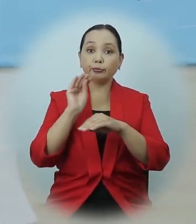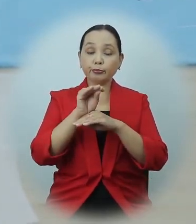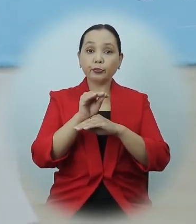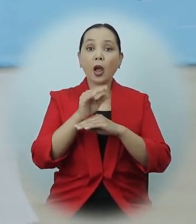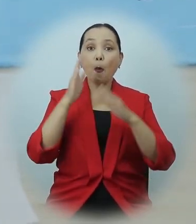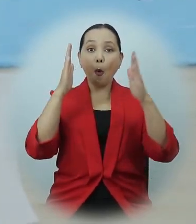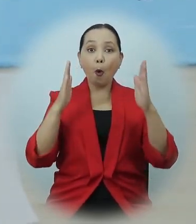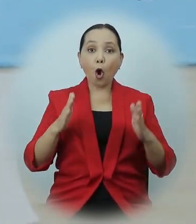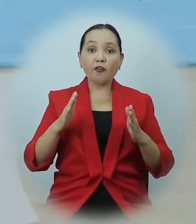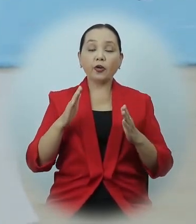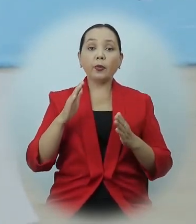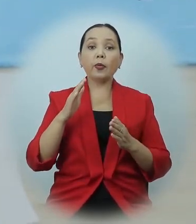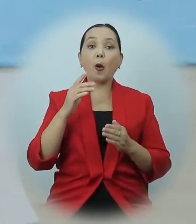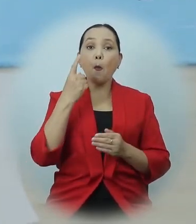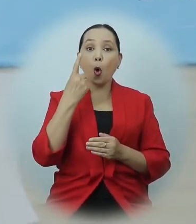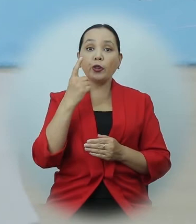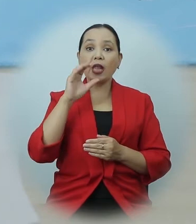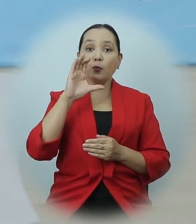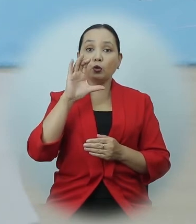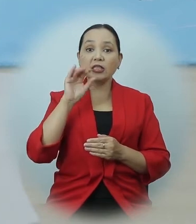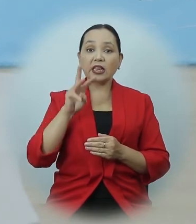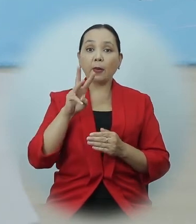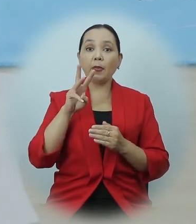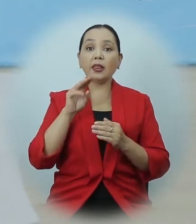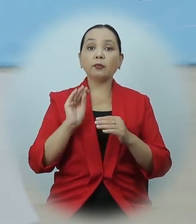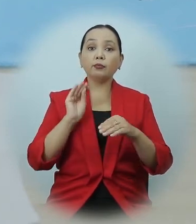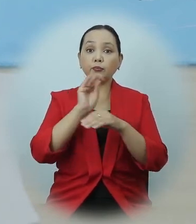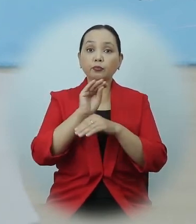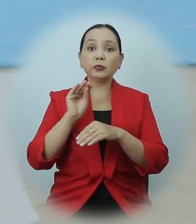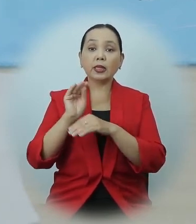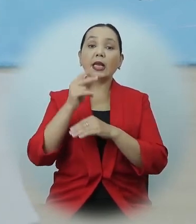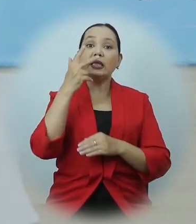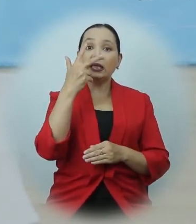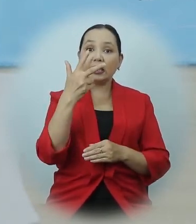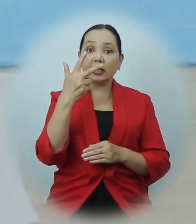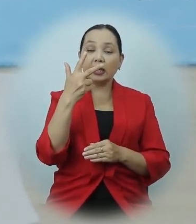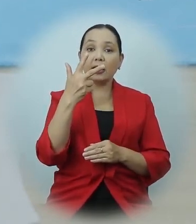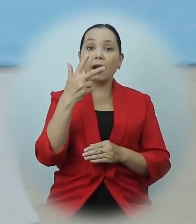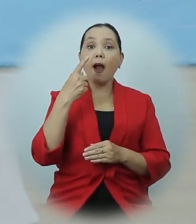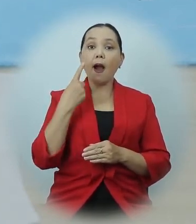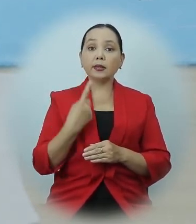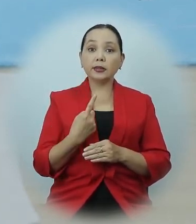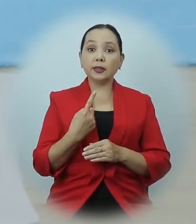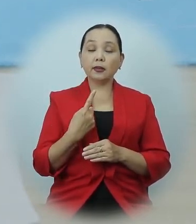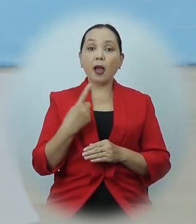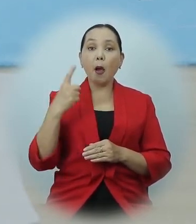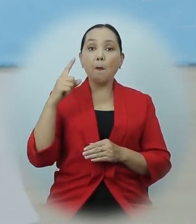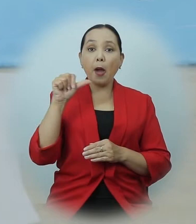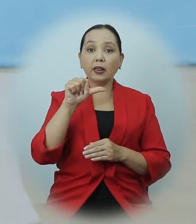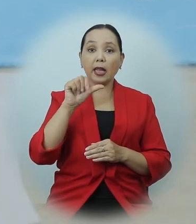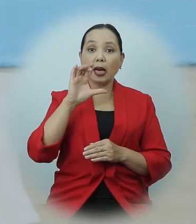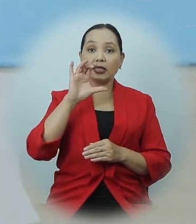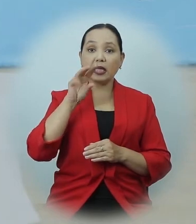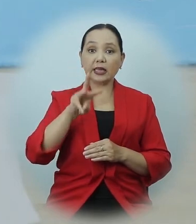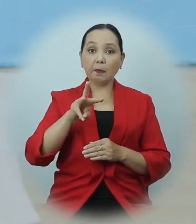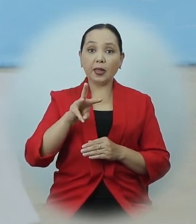по боковым швам по 1 сантиметру. 3, 1, 1,5 сантиметра.